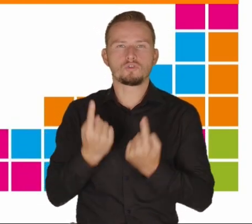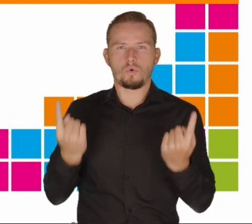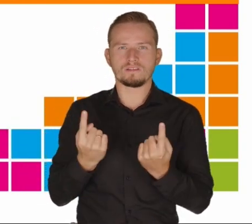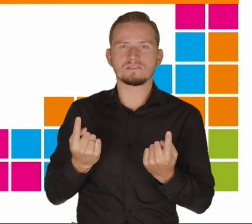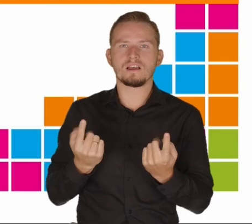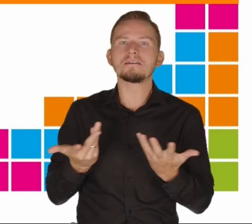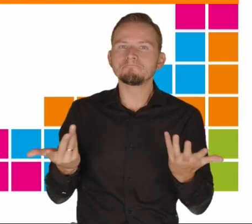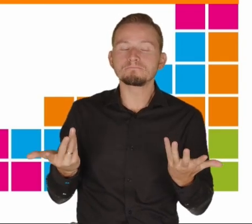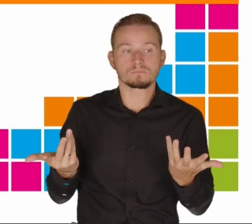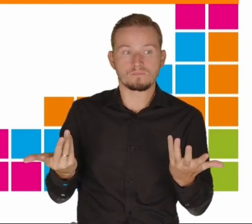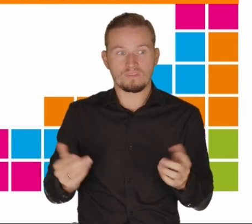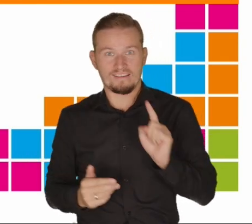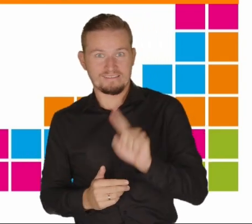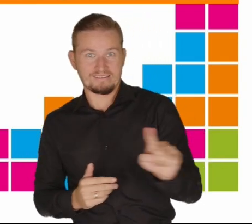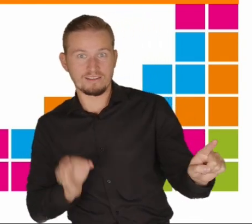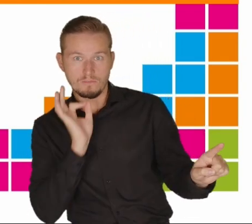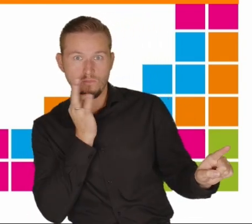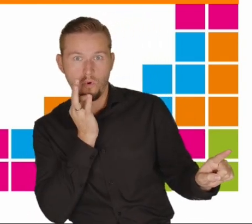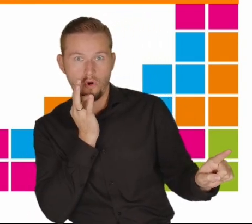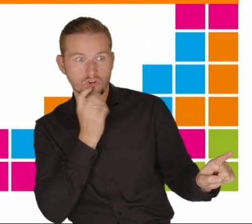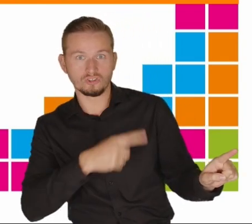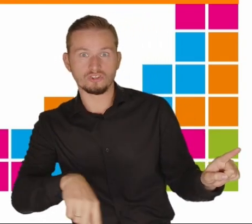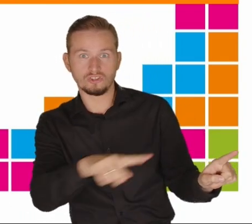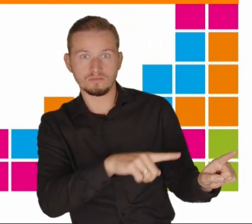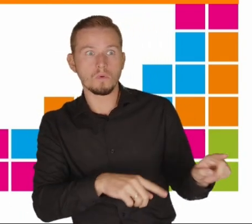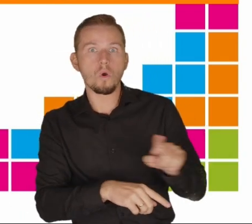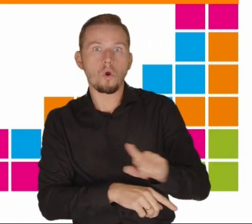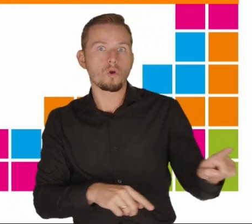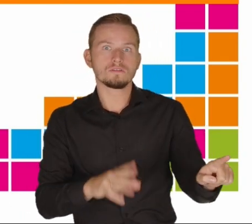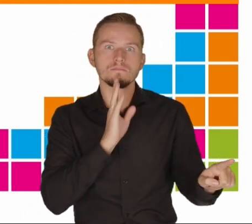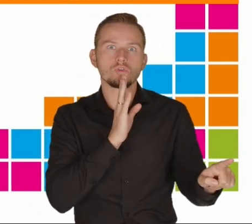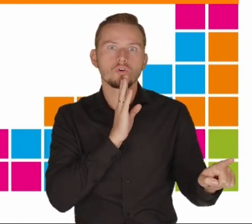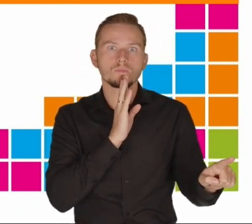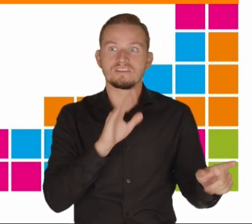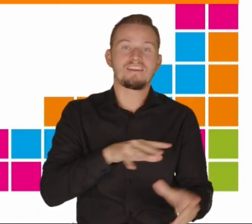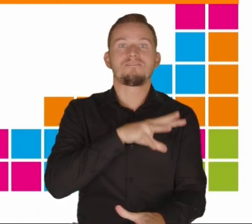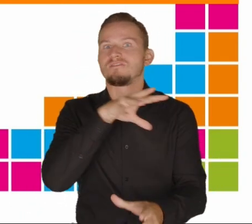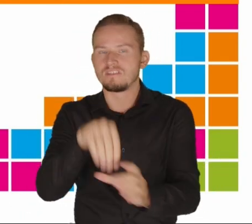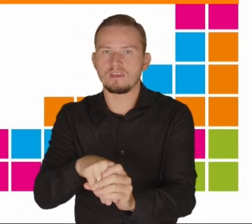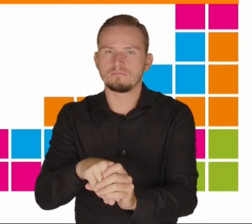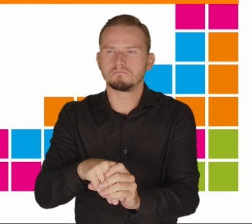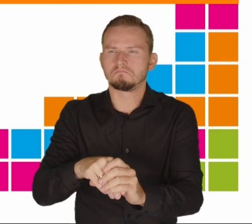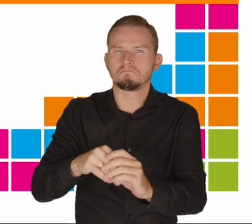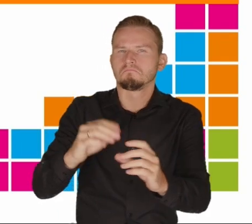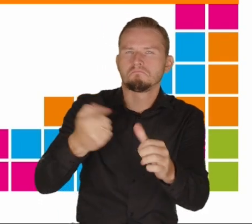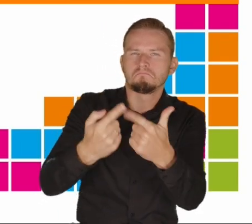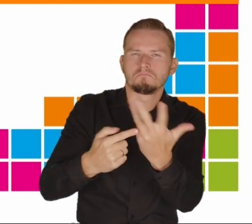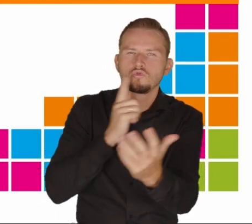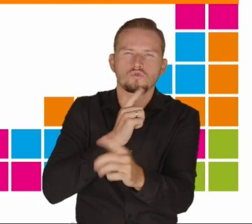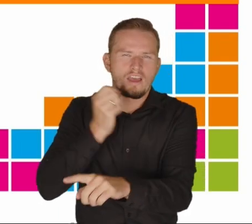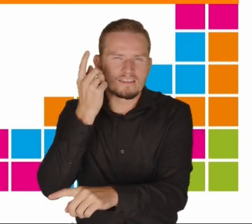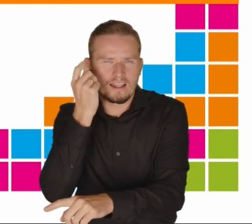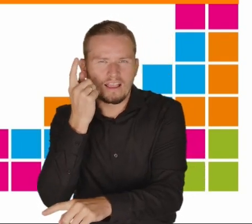ludzie są z czymś konfrontowani, spotykają się z czymś, a my dopiero potem na podstawie naszych